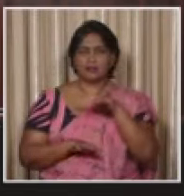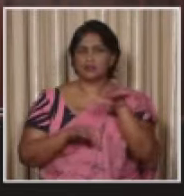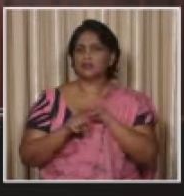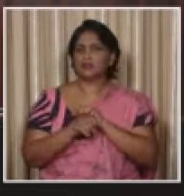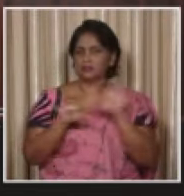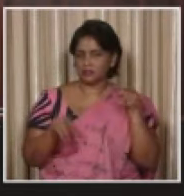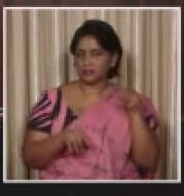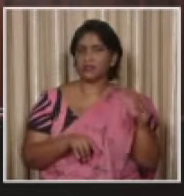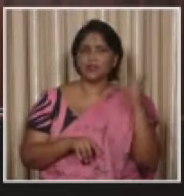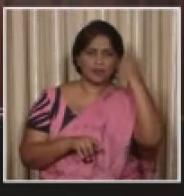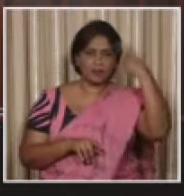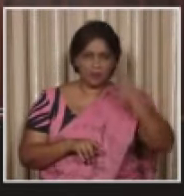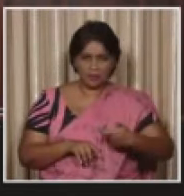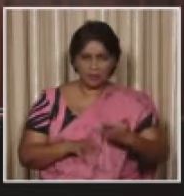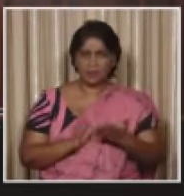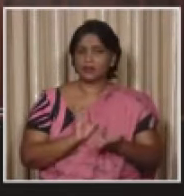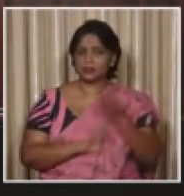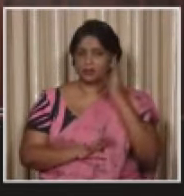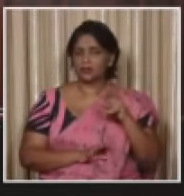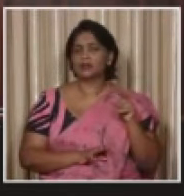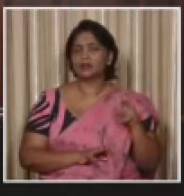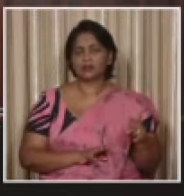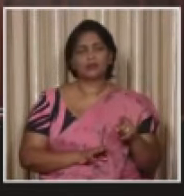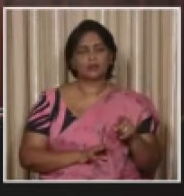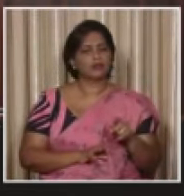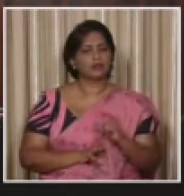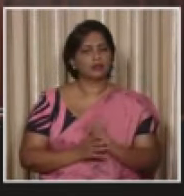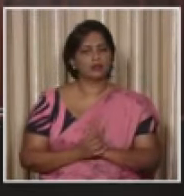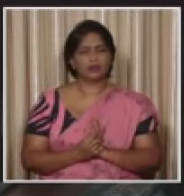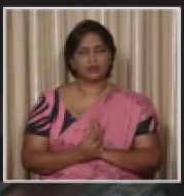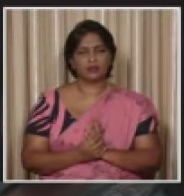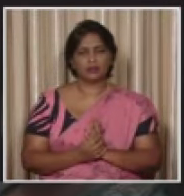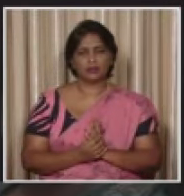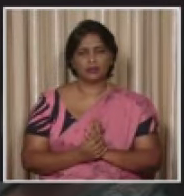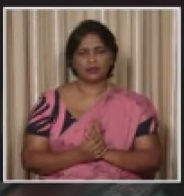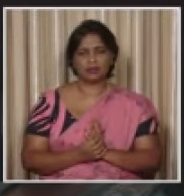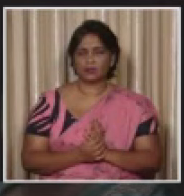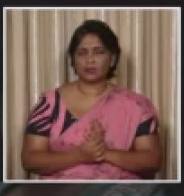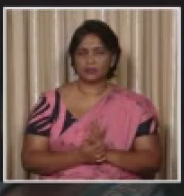වෙන්නේ මේ වැටුප් පැඩවීම වැඩි කිරීම සම්බන්ධව සජාතාරයේ